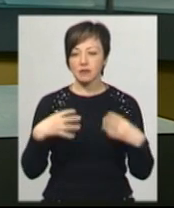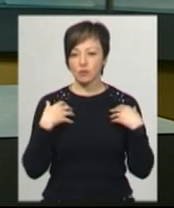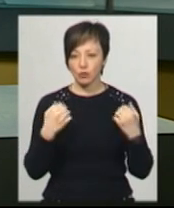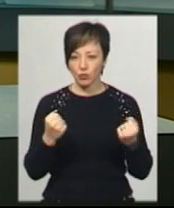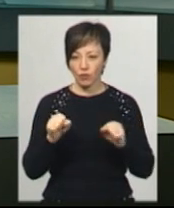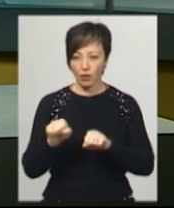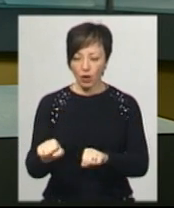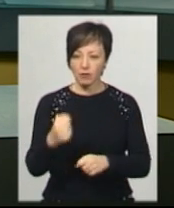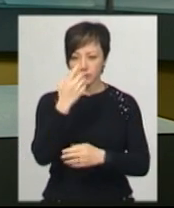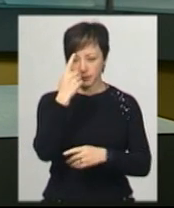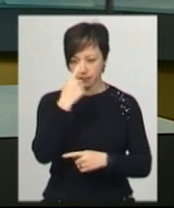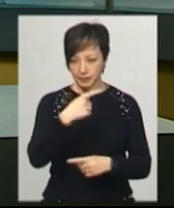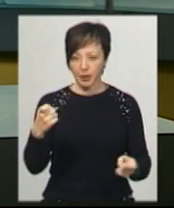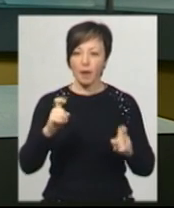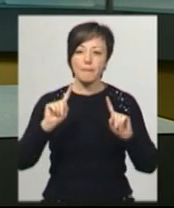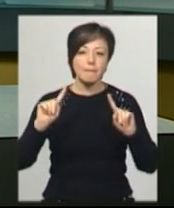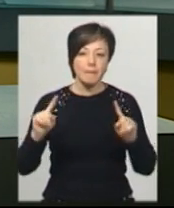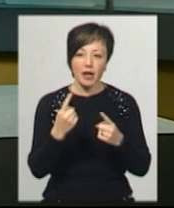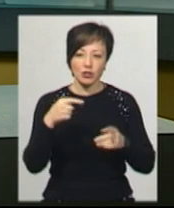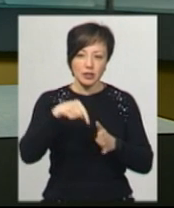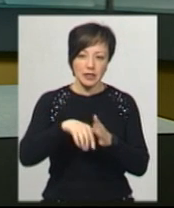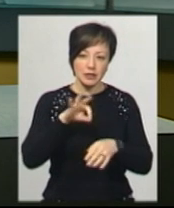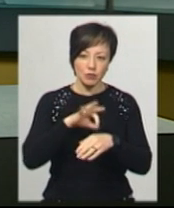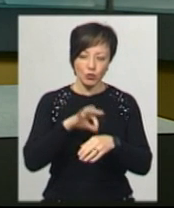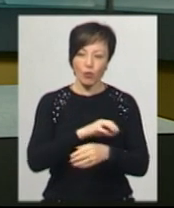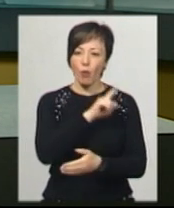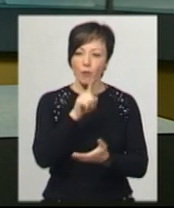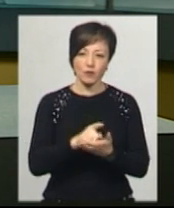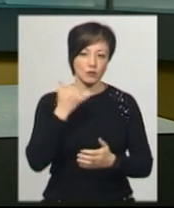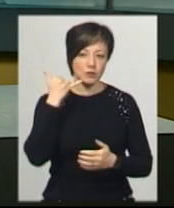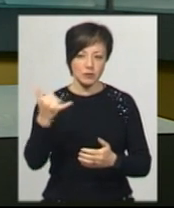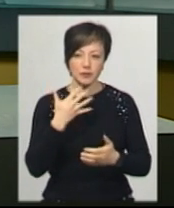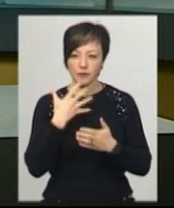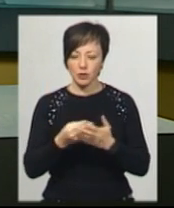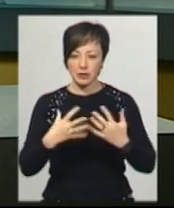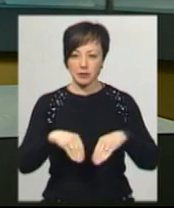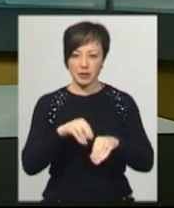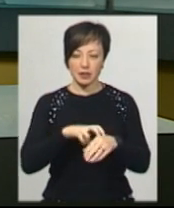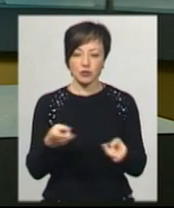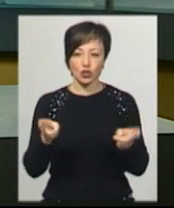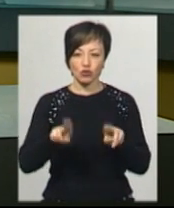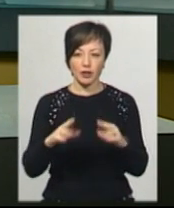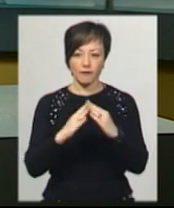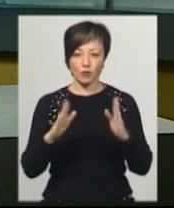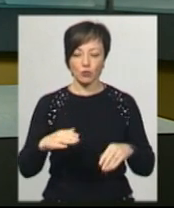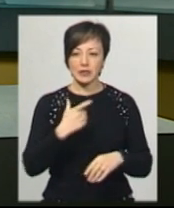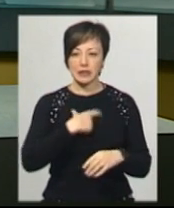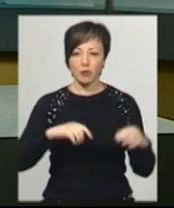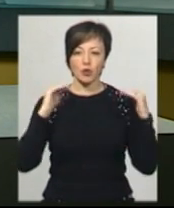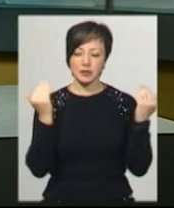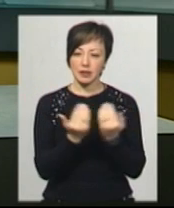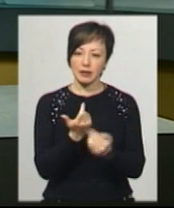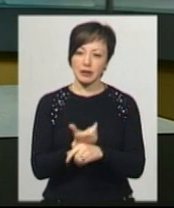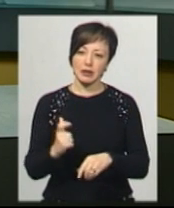симптомах респіраторних захворювань обов'язково зателефонуйте своєму сімейному лікарю, залишайтеся вдома. Самоізоляція –